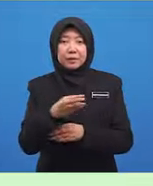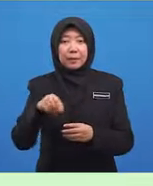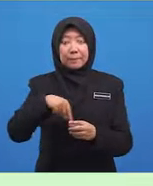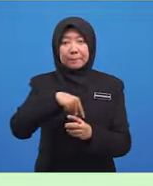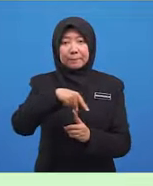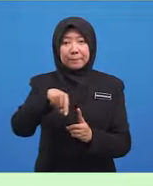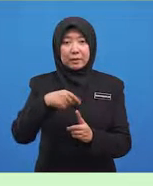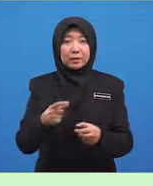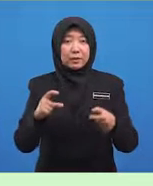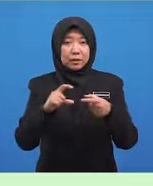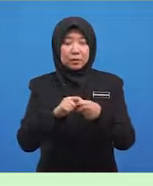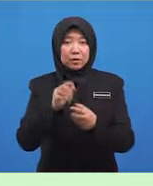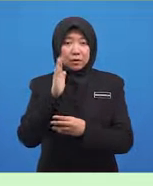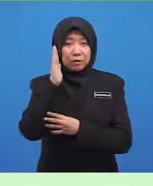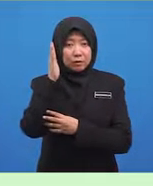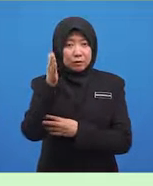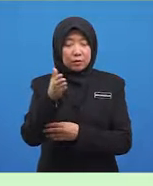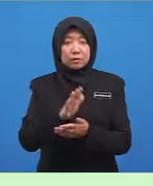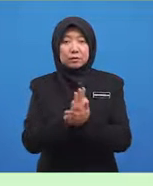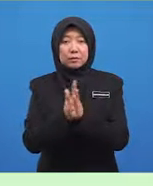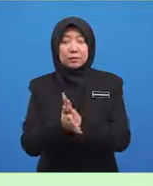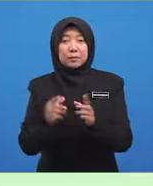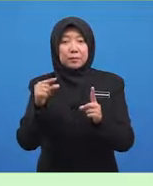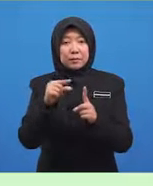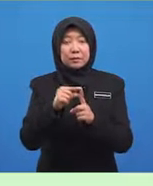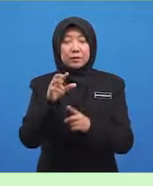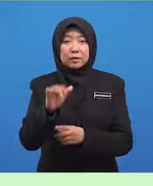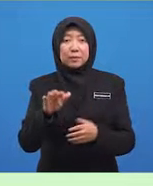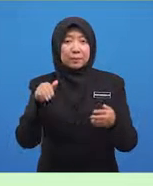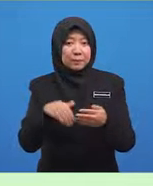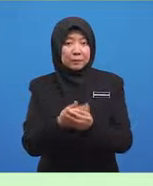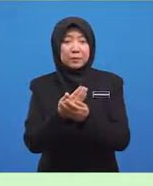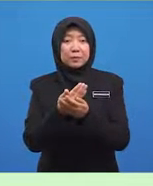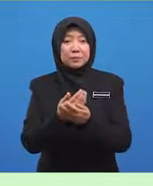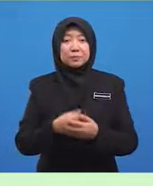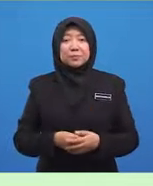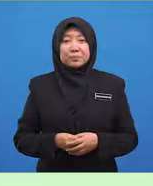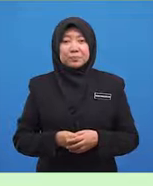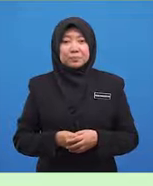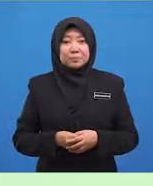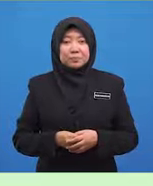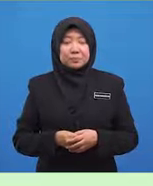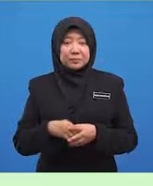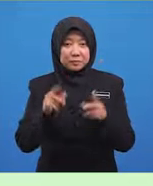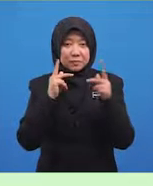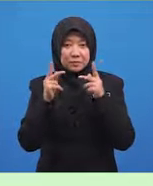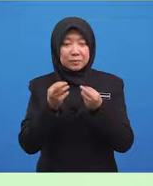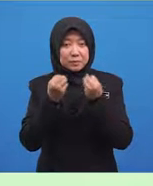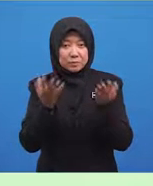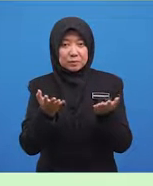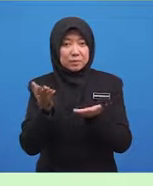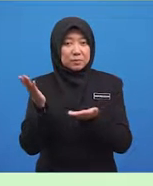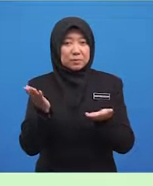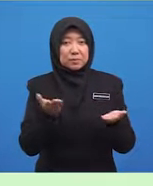apabila digabungkan akan menerbitkan perkataan yang baharu. Kata majmuk